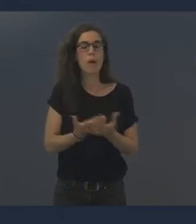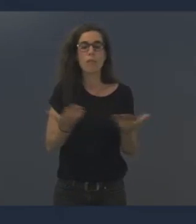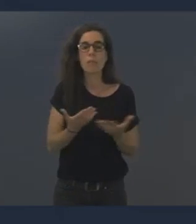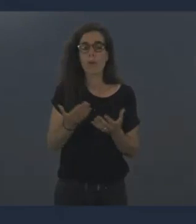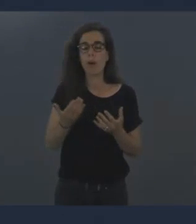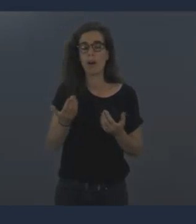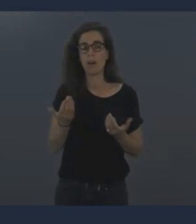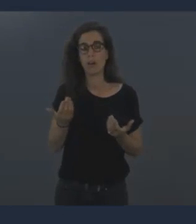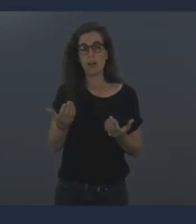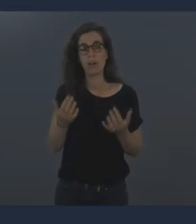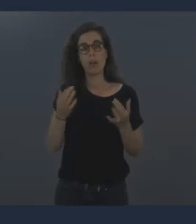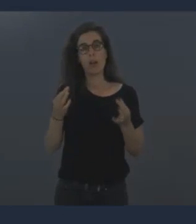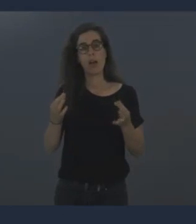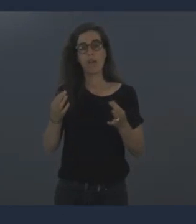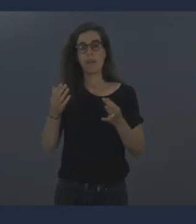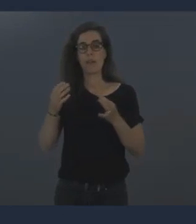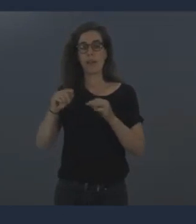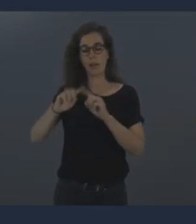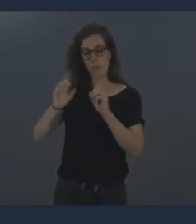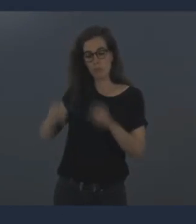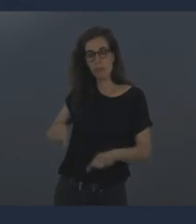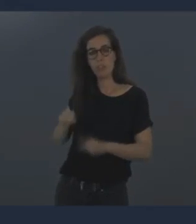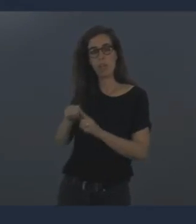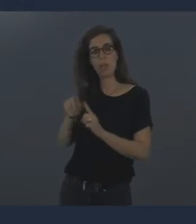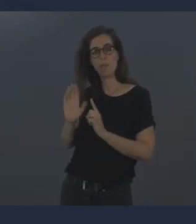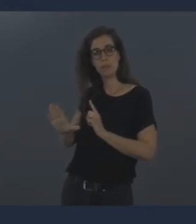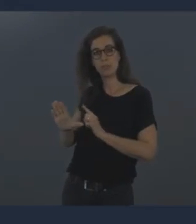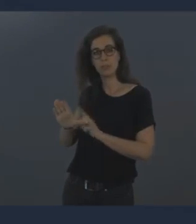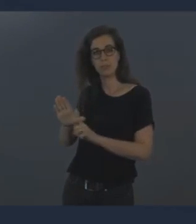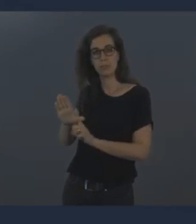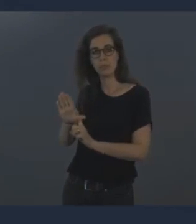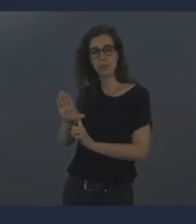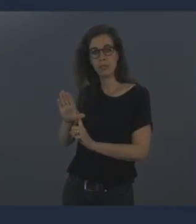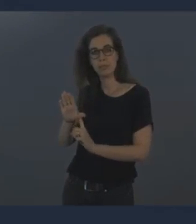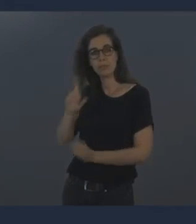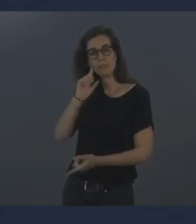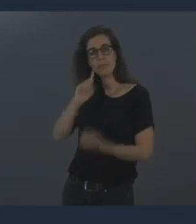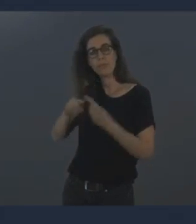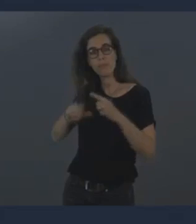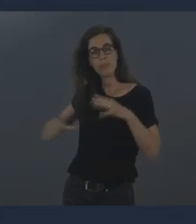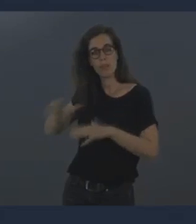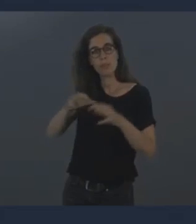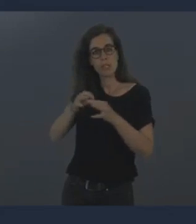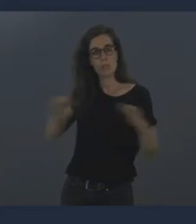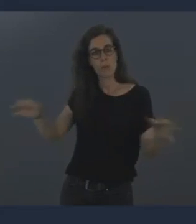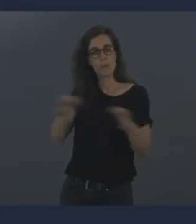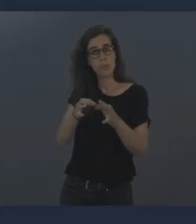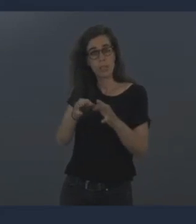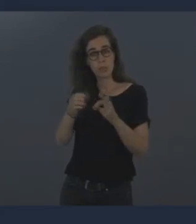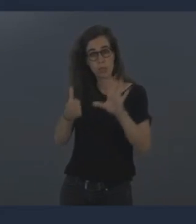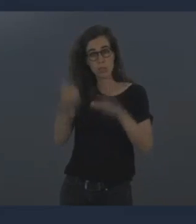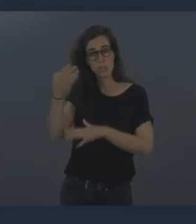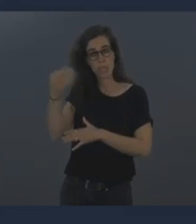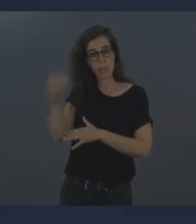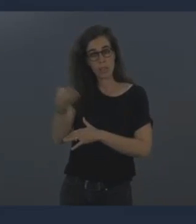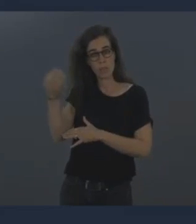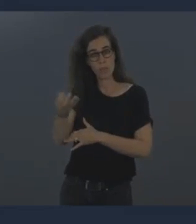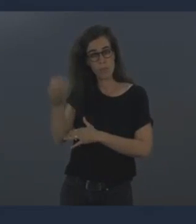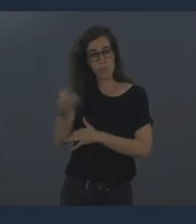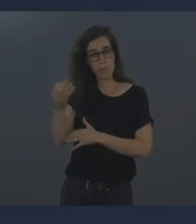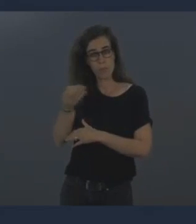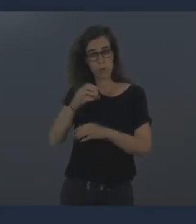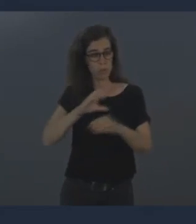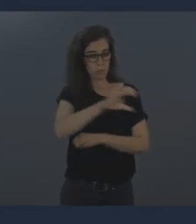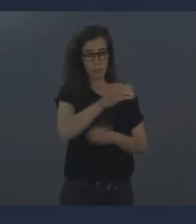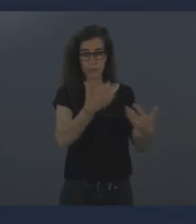64% des crédits destinés à l'aménagement du territoire en 2017. Mais pourtant, vous